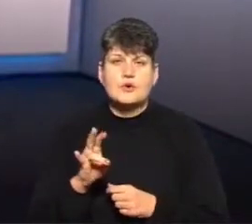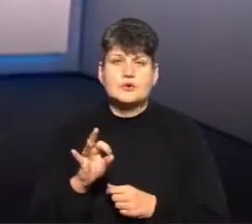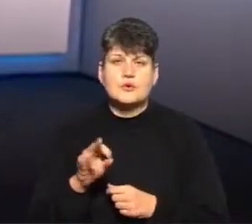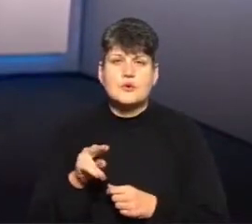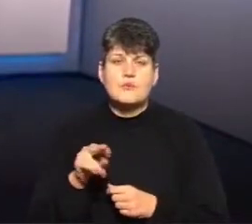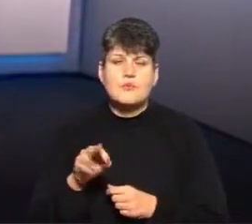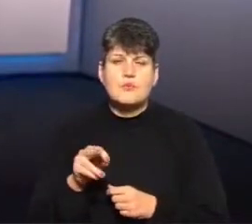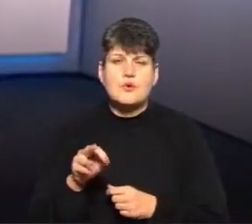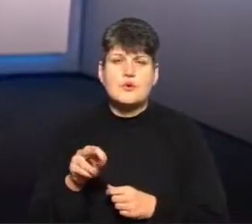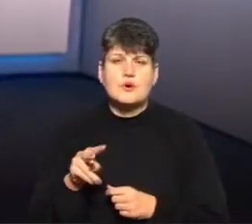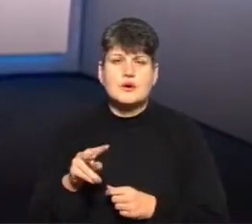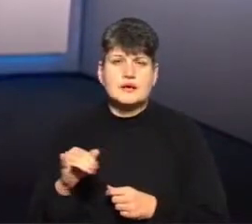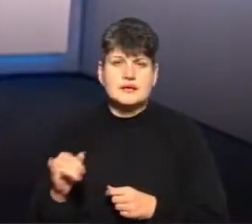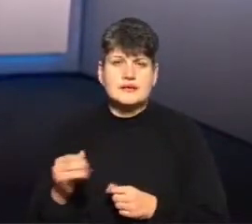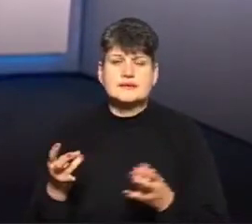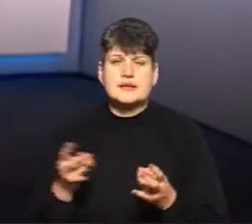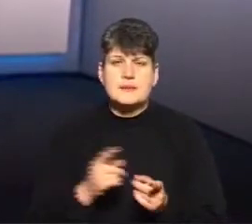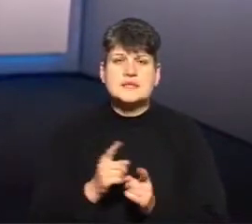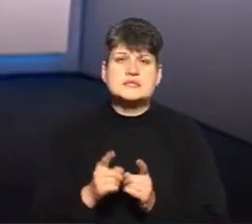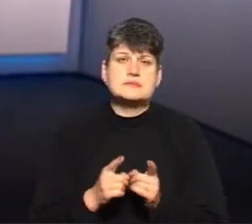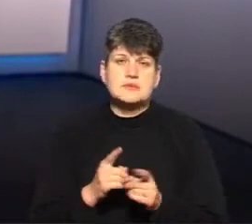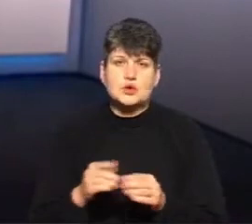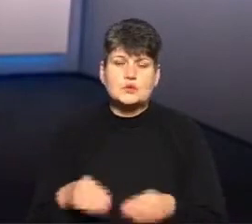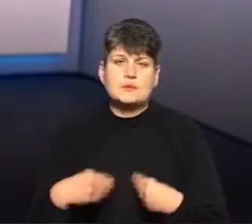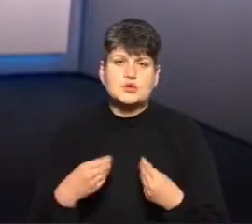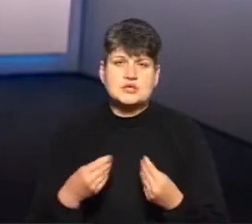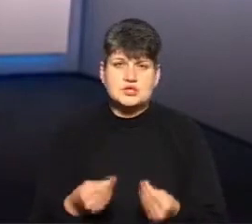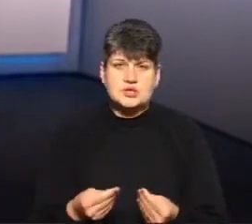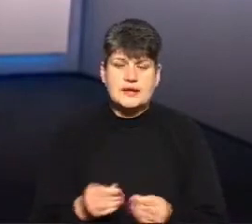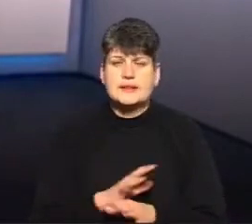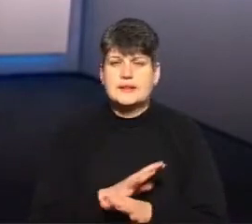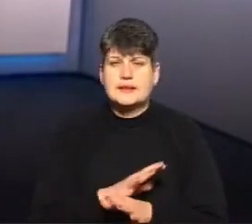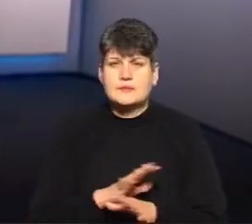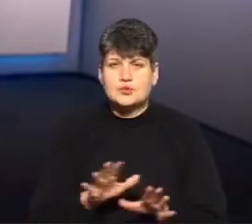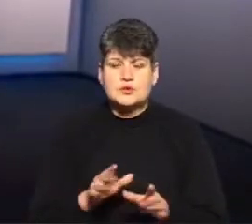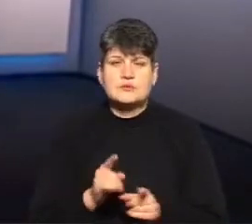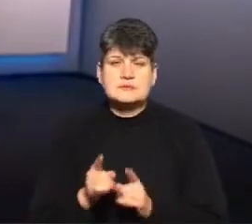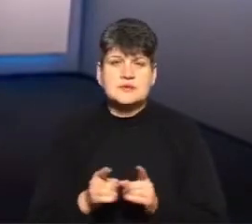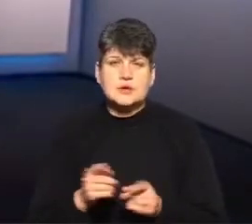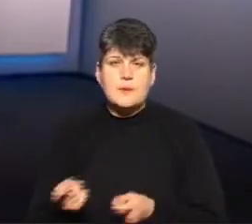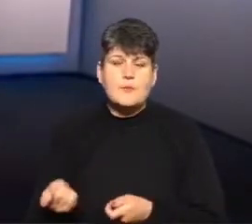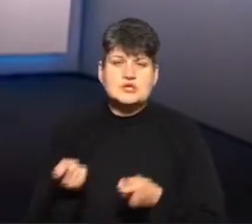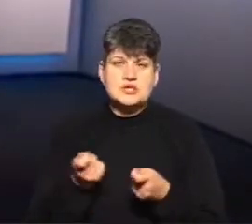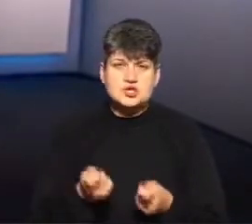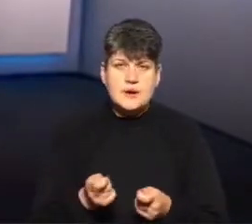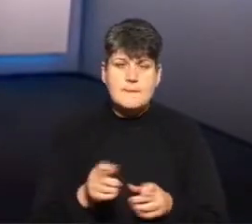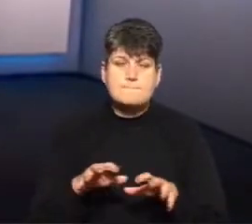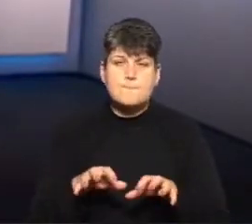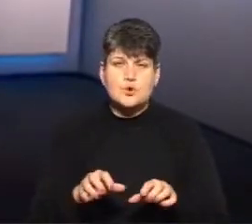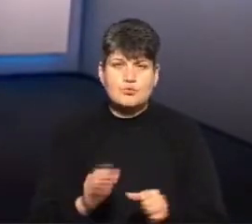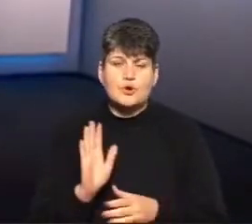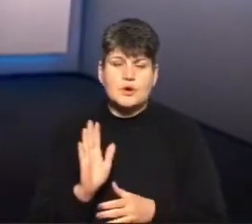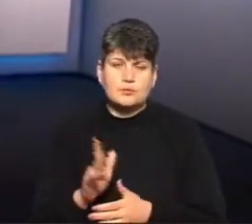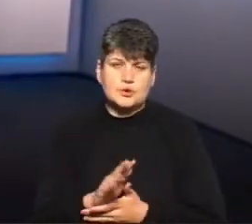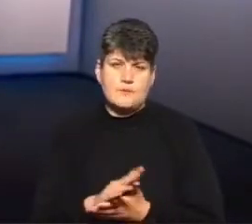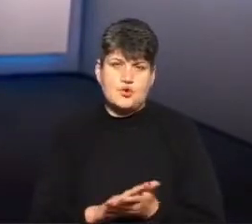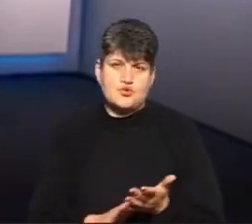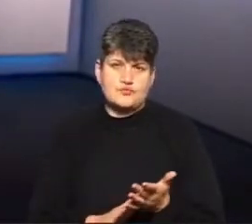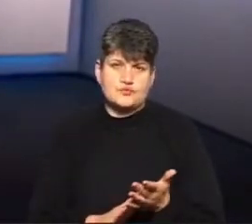таки, треба змінювати постачальника. Не будемо змінювати постачальника, монополія буде продовжуватися.